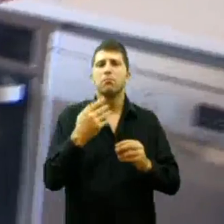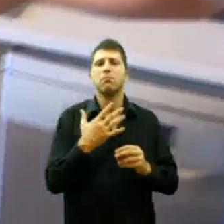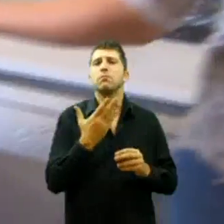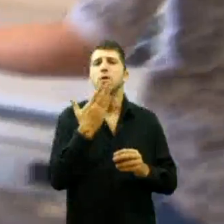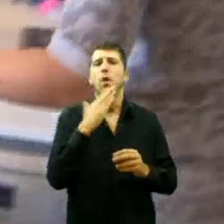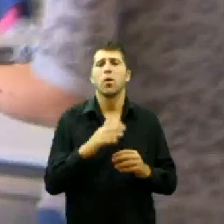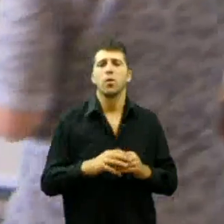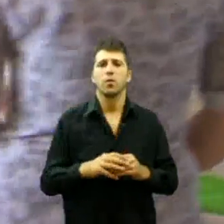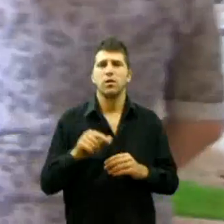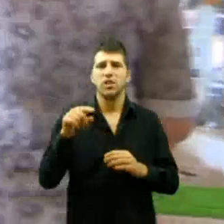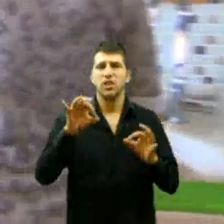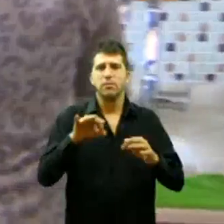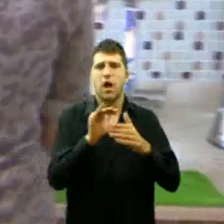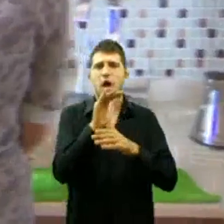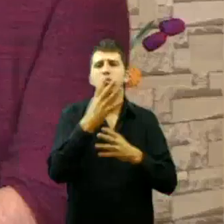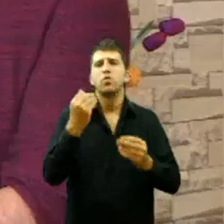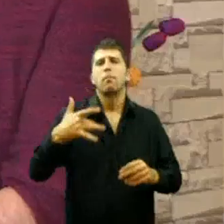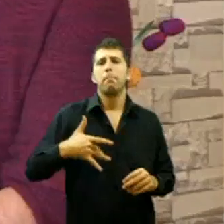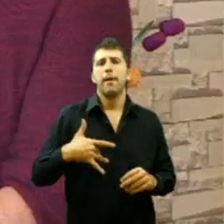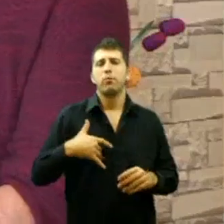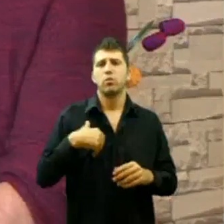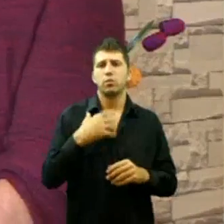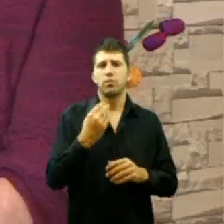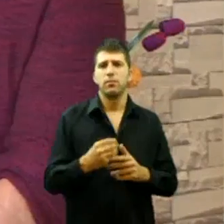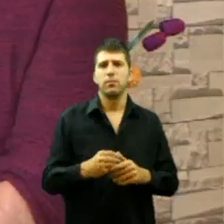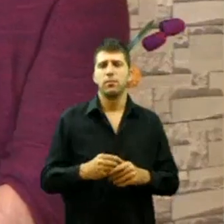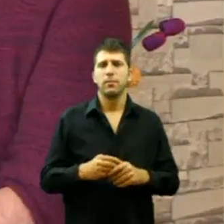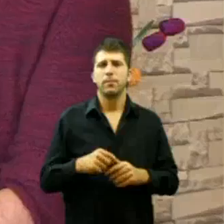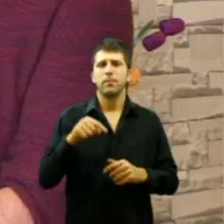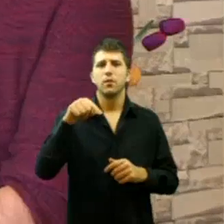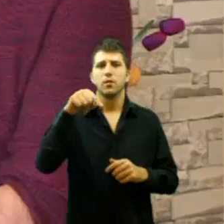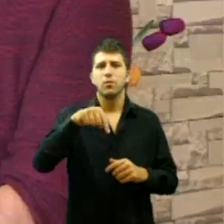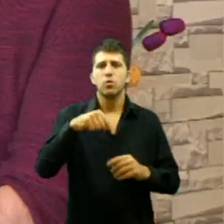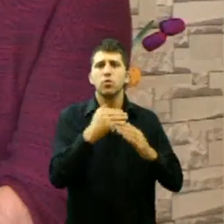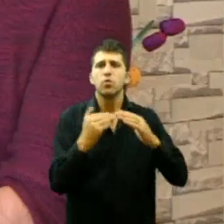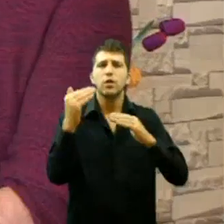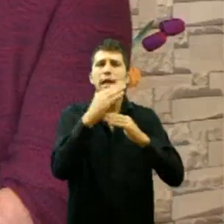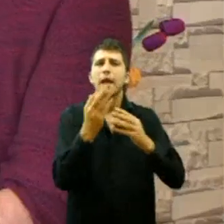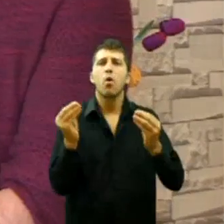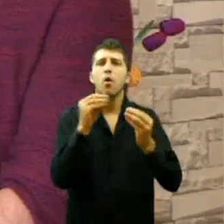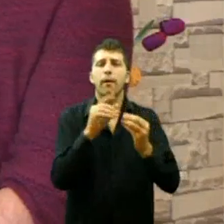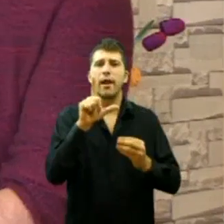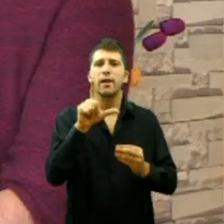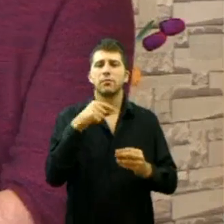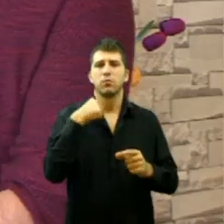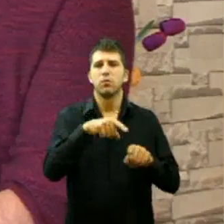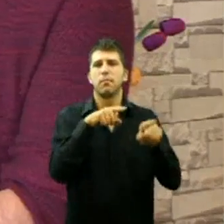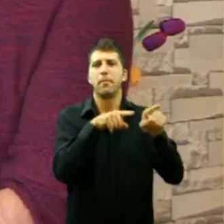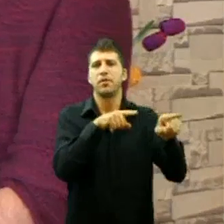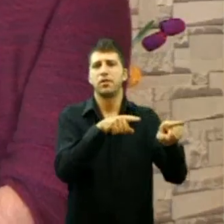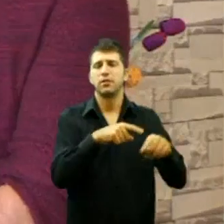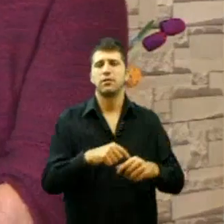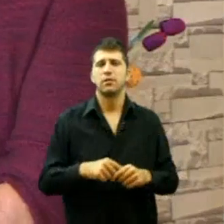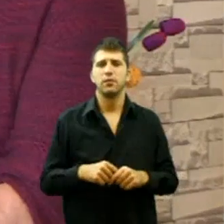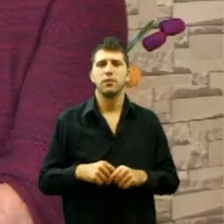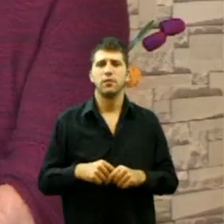eşliğinde röportaj devam ediyor. Bunun üzerine neler daha koyabilirim, onun peşindeyim.